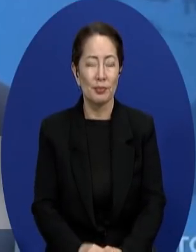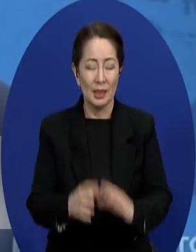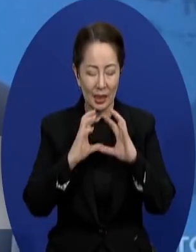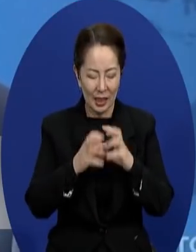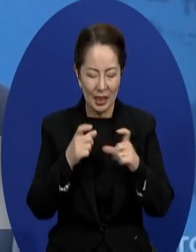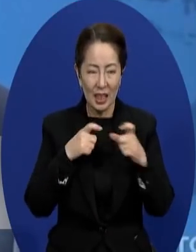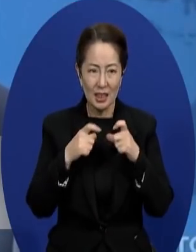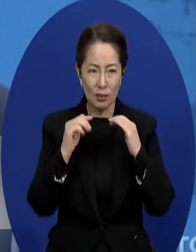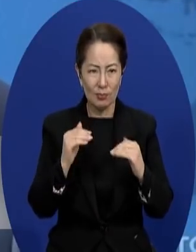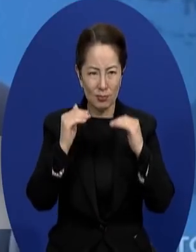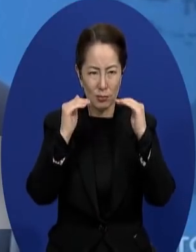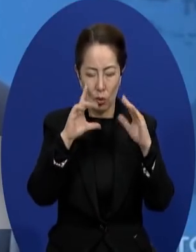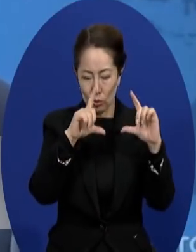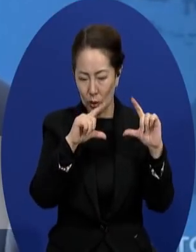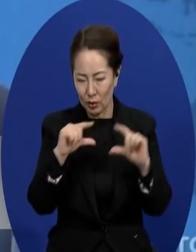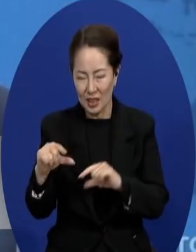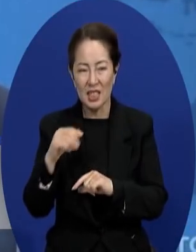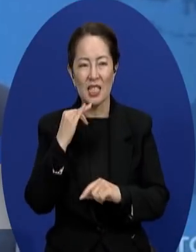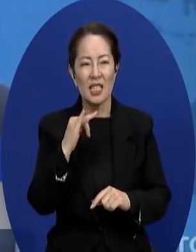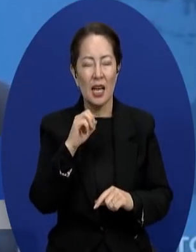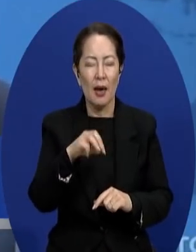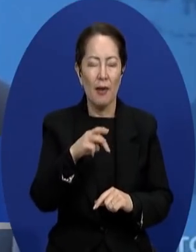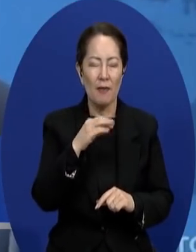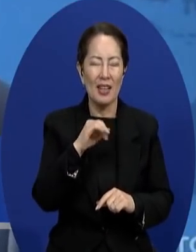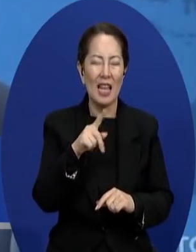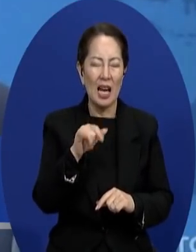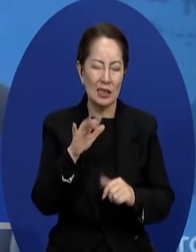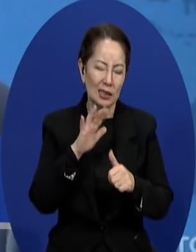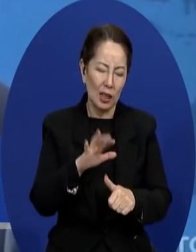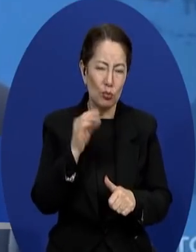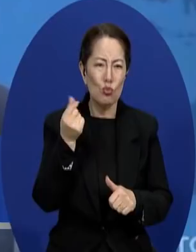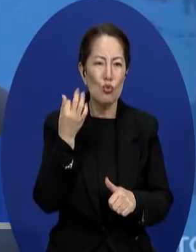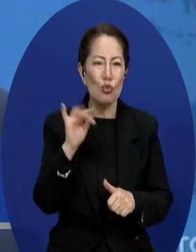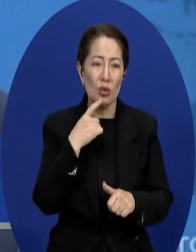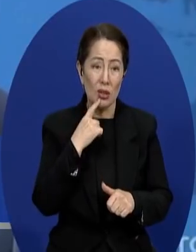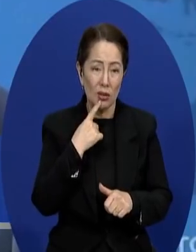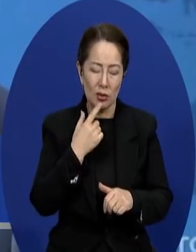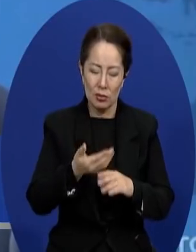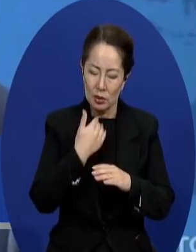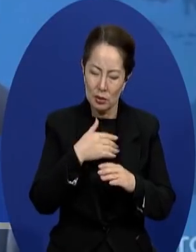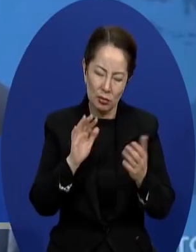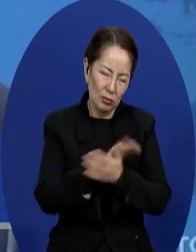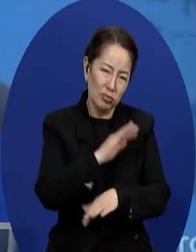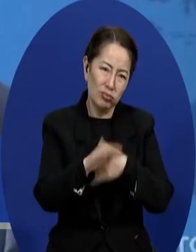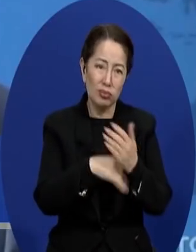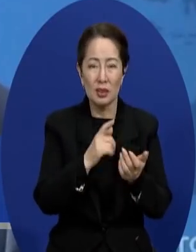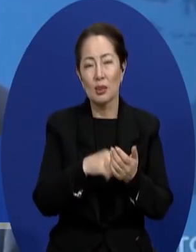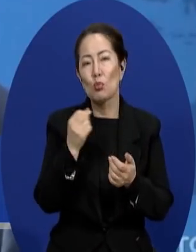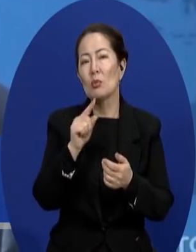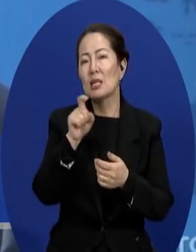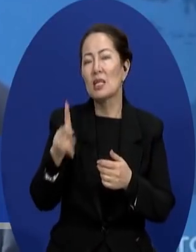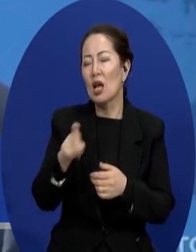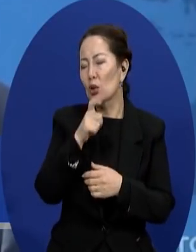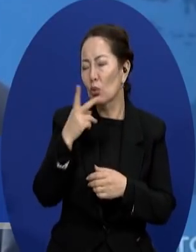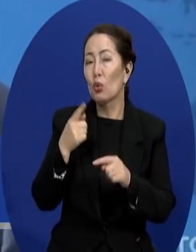Дэлхийн эдийн засгийн өсөлт удааширч байна. Инфляцийн дарамт өрийн хэмжээ хэт өндөр, эрх баригчид инфляциас төрүүлэх шаардлагатай учраас зээлийн хүүгээ